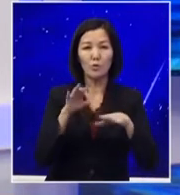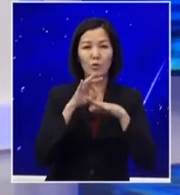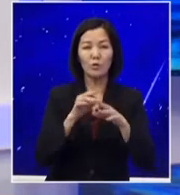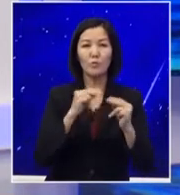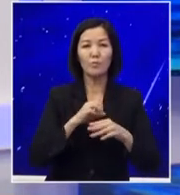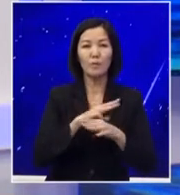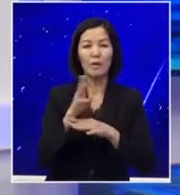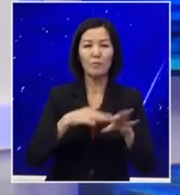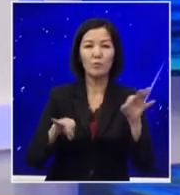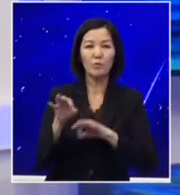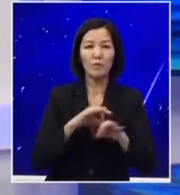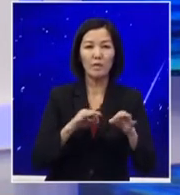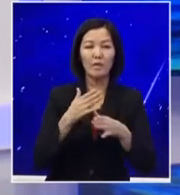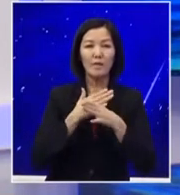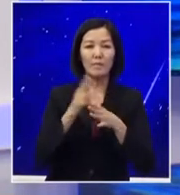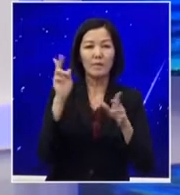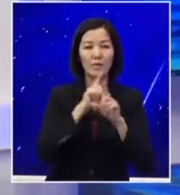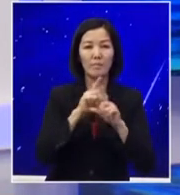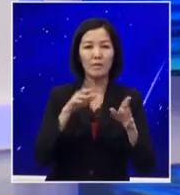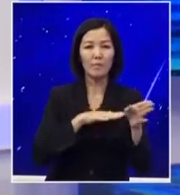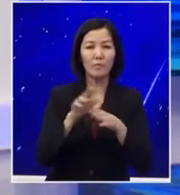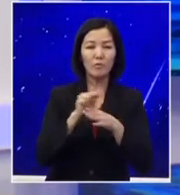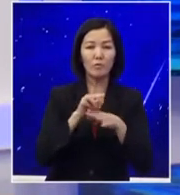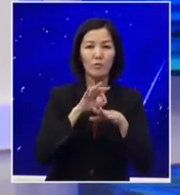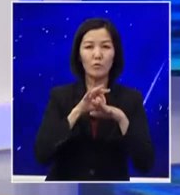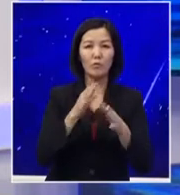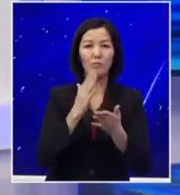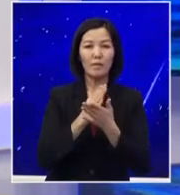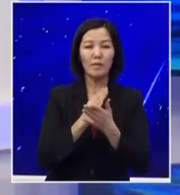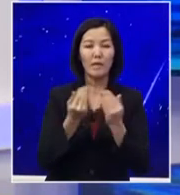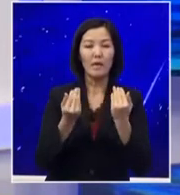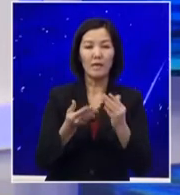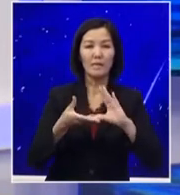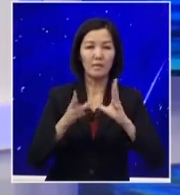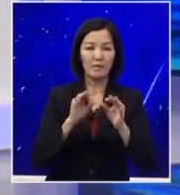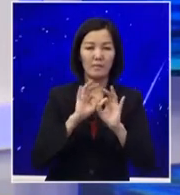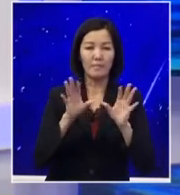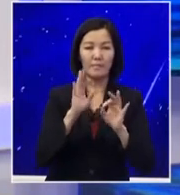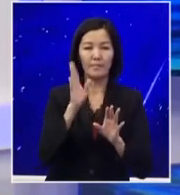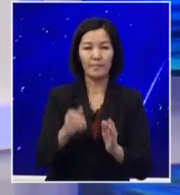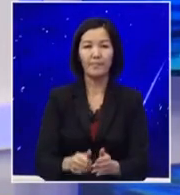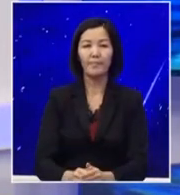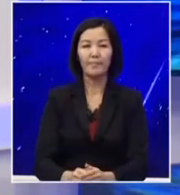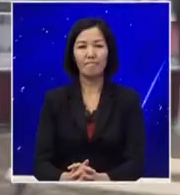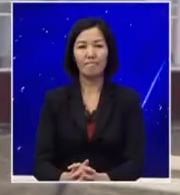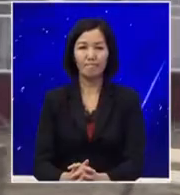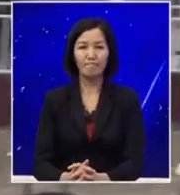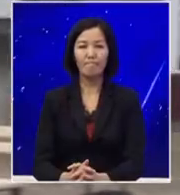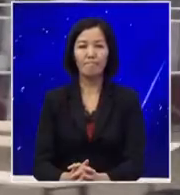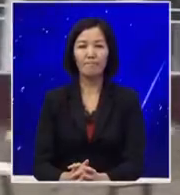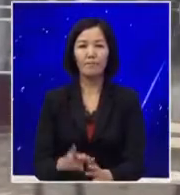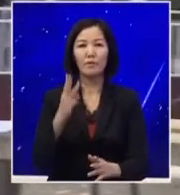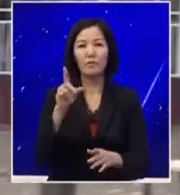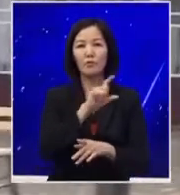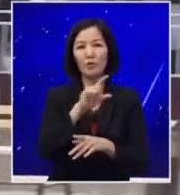жұмыспен қамтудың жол картасы аясында бірнеше мектеп күрделі жөндеуден өтіп жатыр. Жазира Исаева топтасын.